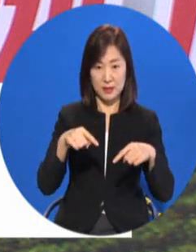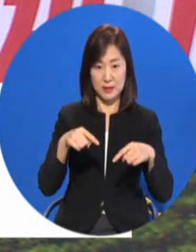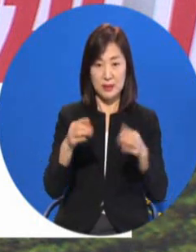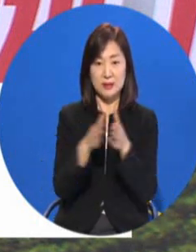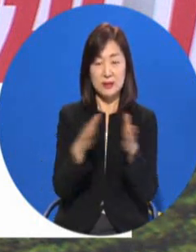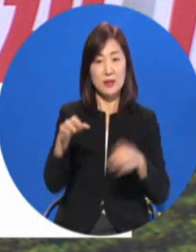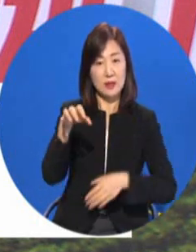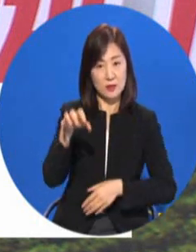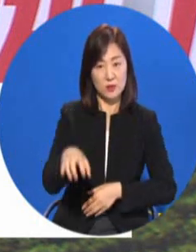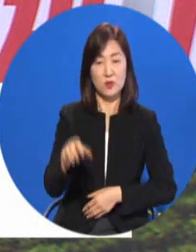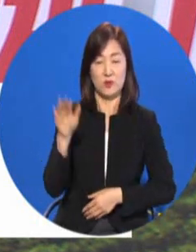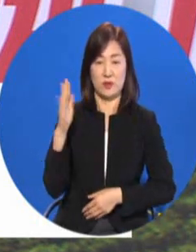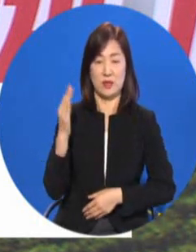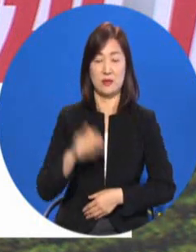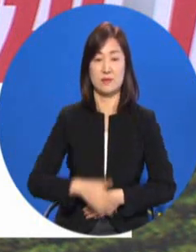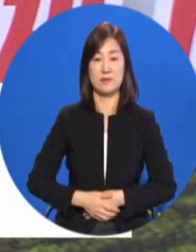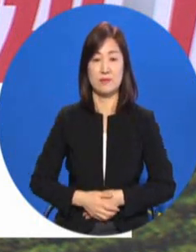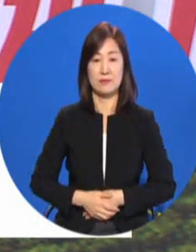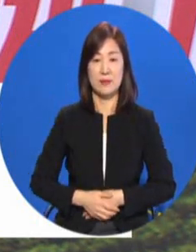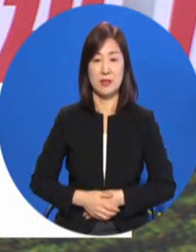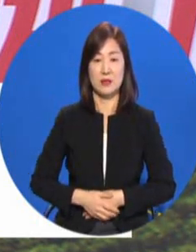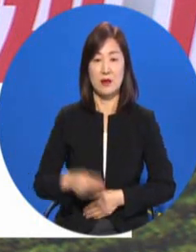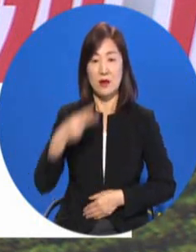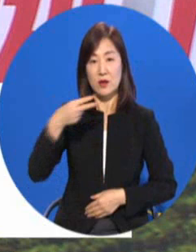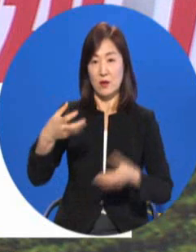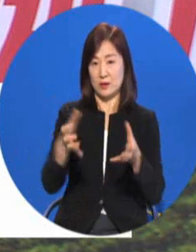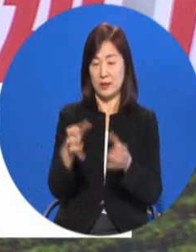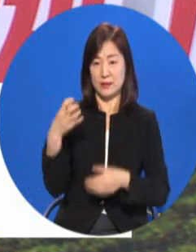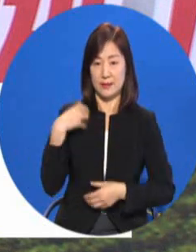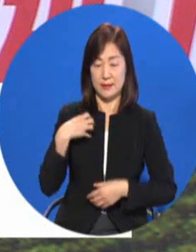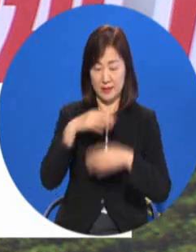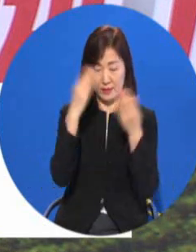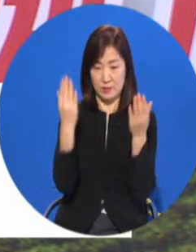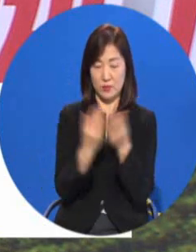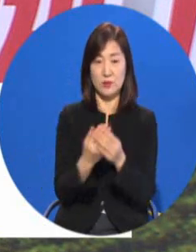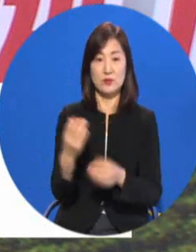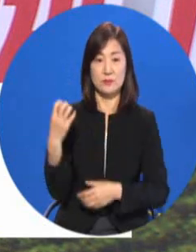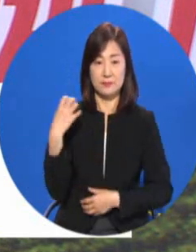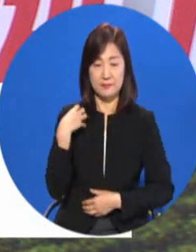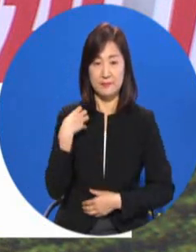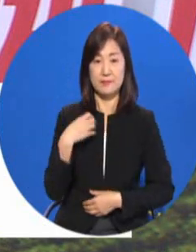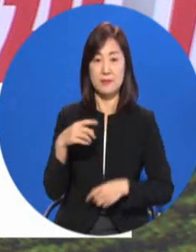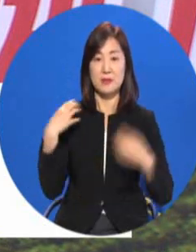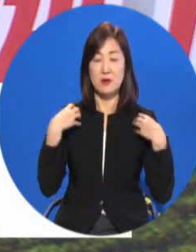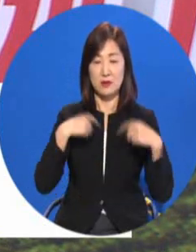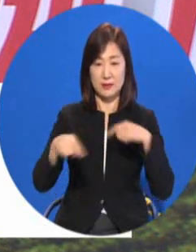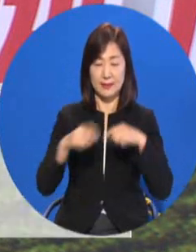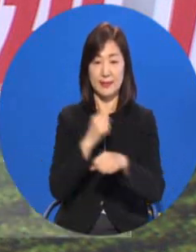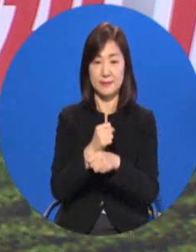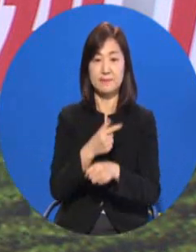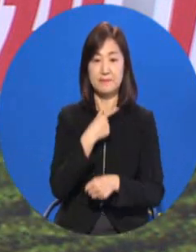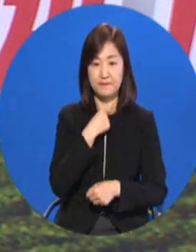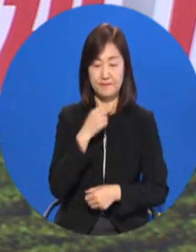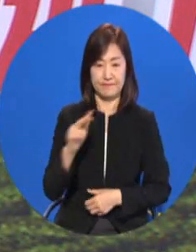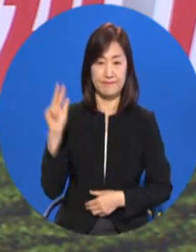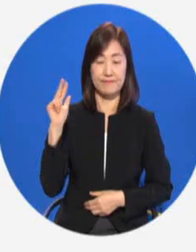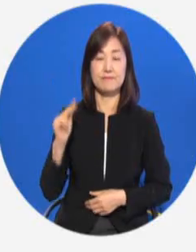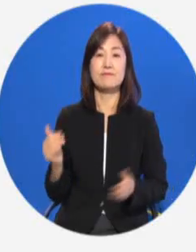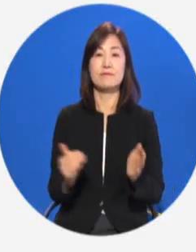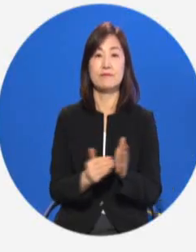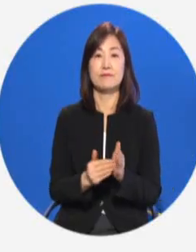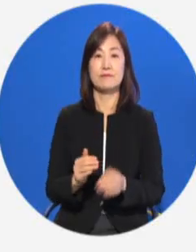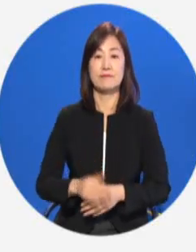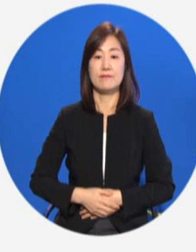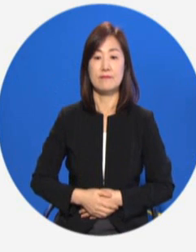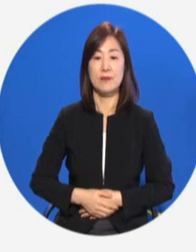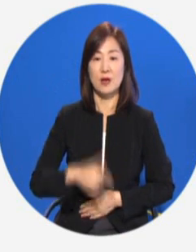만들어서 시민들께 집권 여당으로 서 책임을 사는 그런 청취를 하겠다고 이렇게 스스로 파진 해봅니다